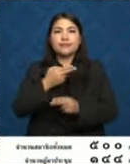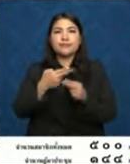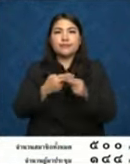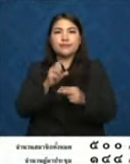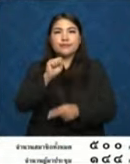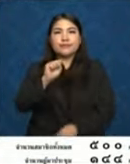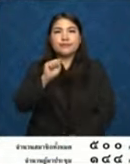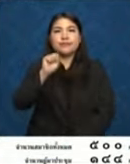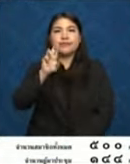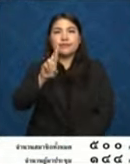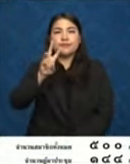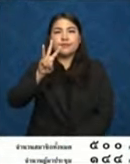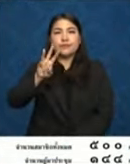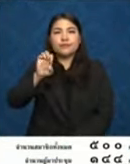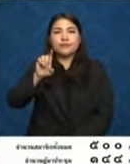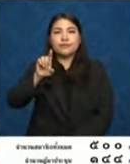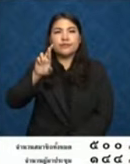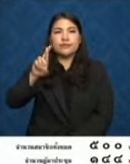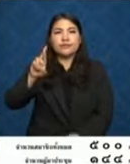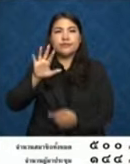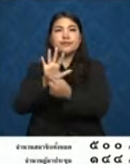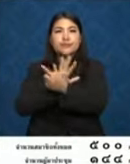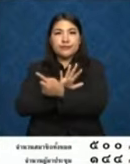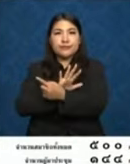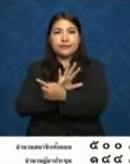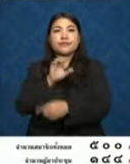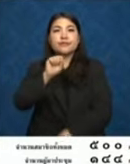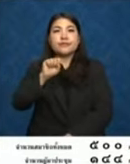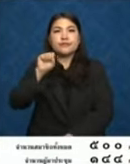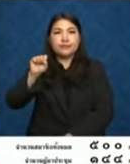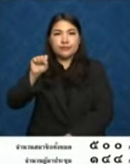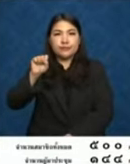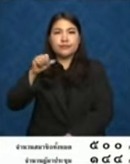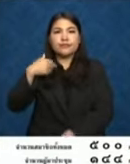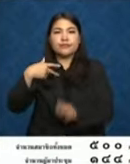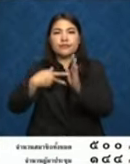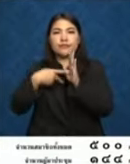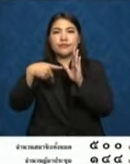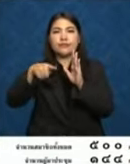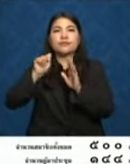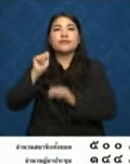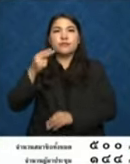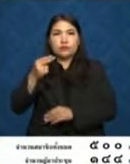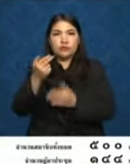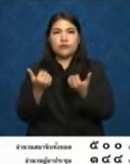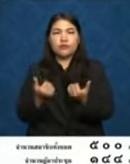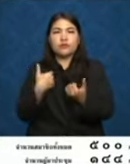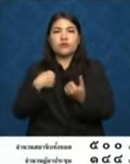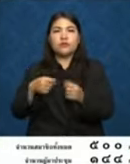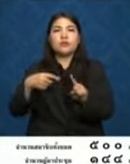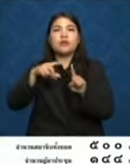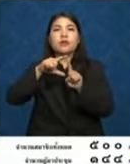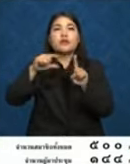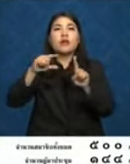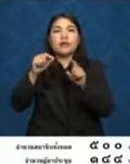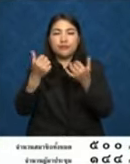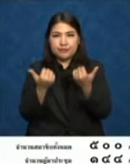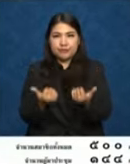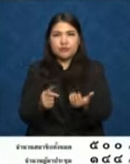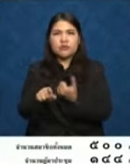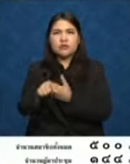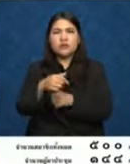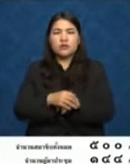วีสุภปณิตาสมาชิกสภาผู้แทนราษฎรจังหวัดปทุมธานีเขต1พรรคก้าวไกลครับกับผมมีเรื่องปรึกษาหารือท่านประธานเรื่อง